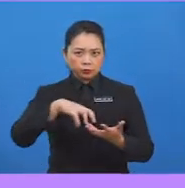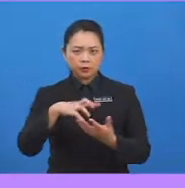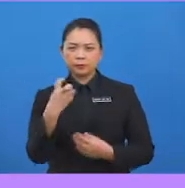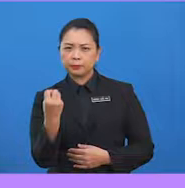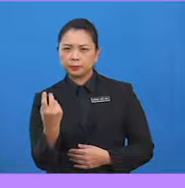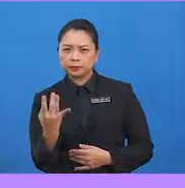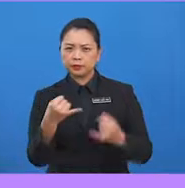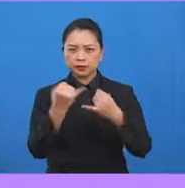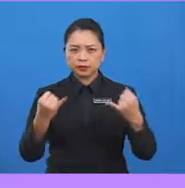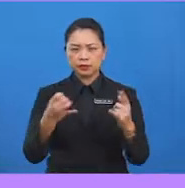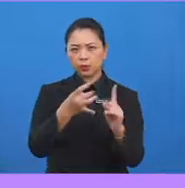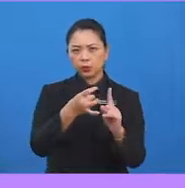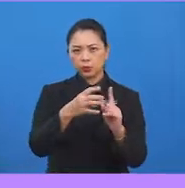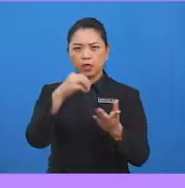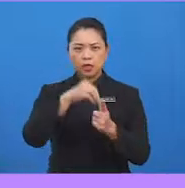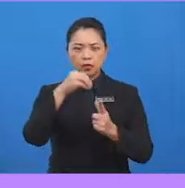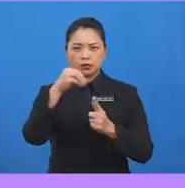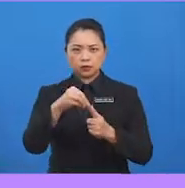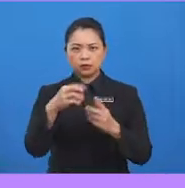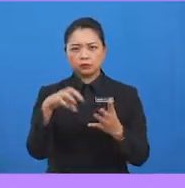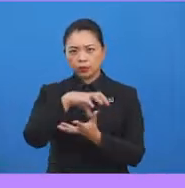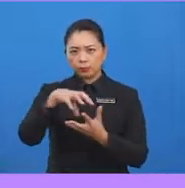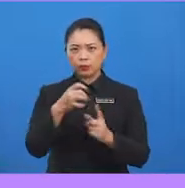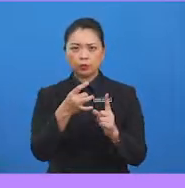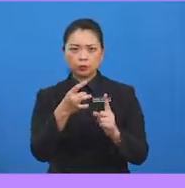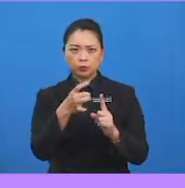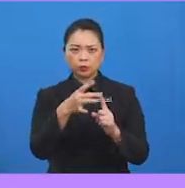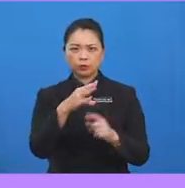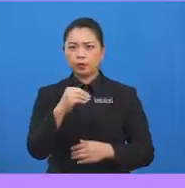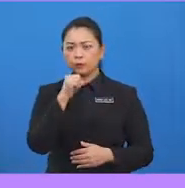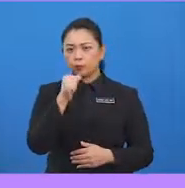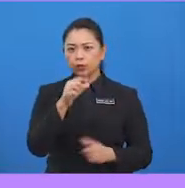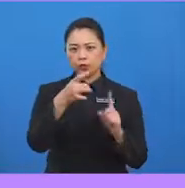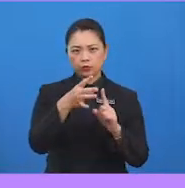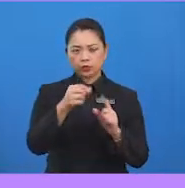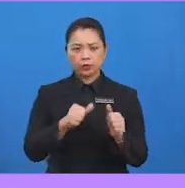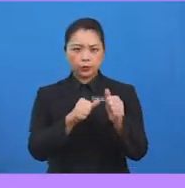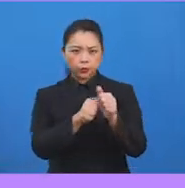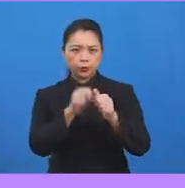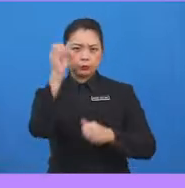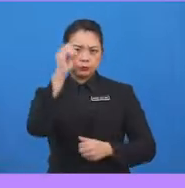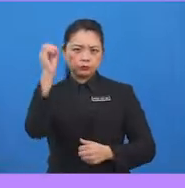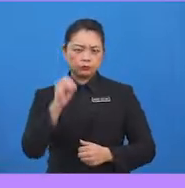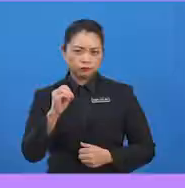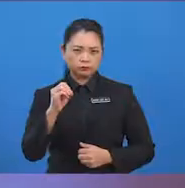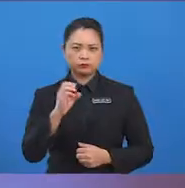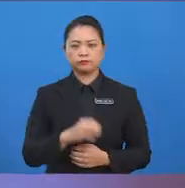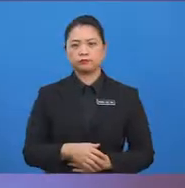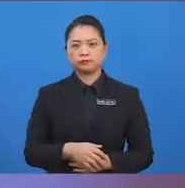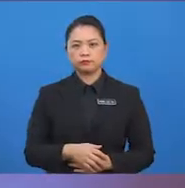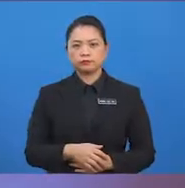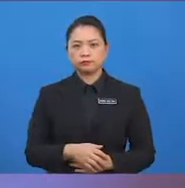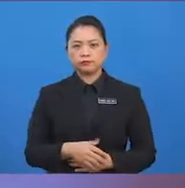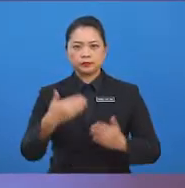beberapa jenis logam atau campuran logam dan bukan logam mengikut peratusan yang tertentu.